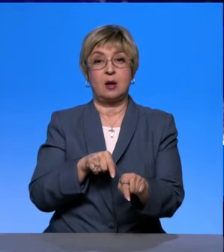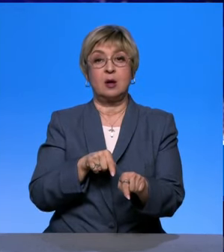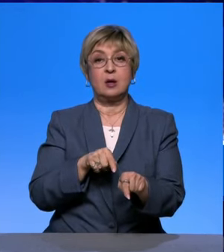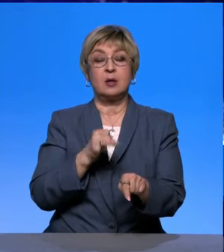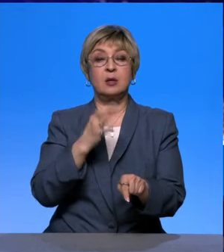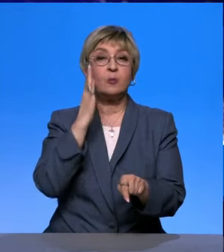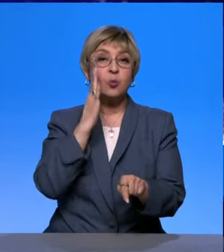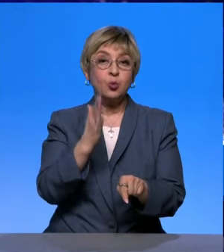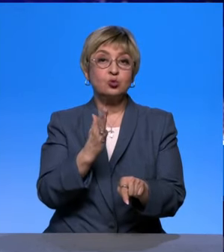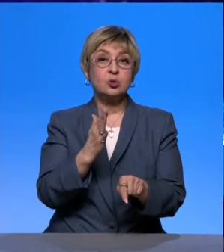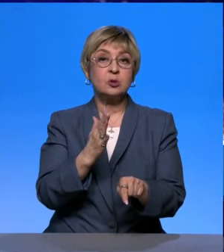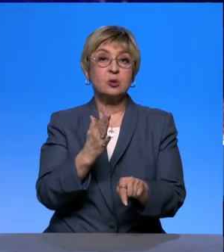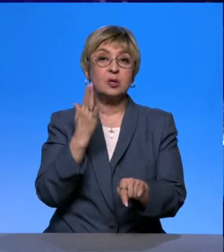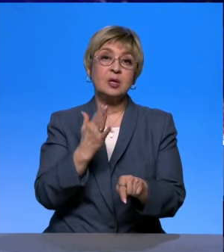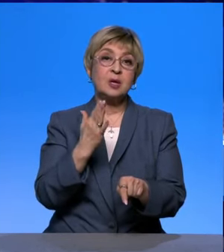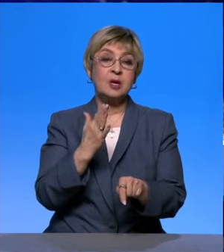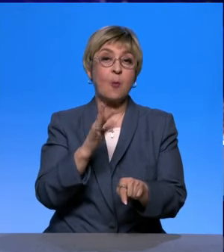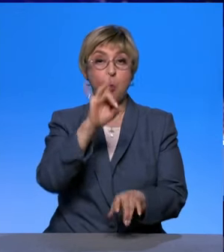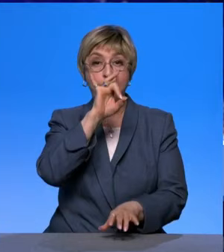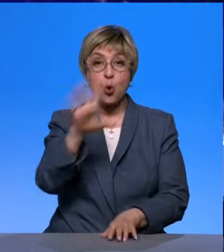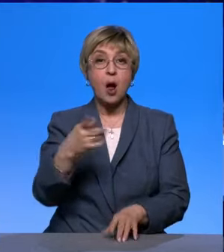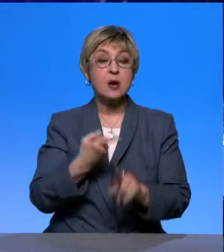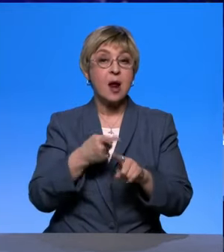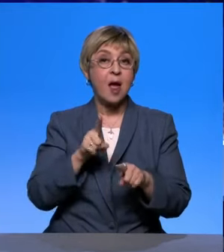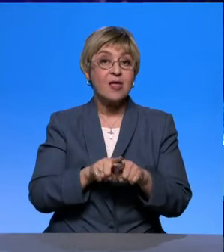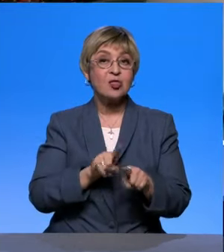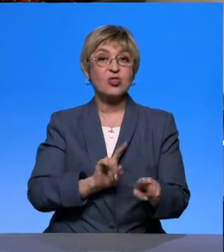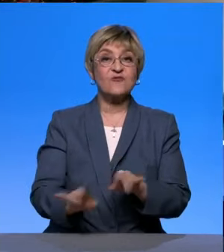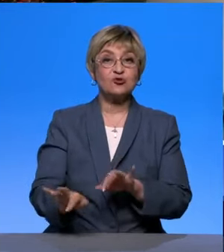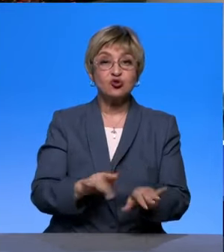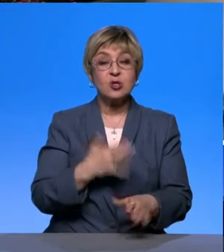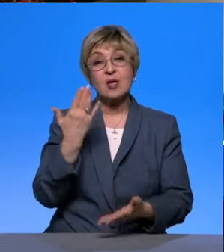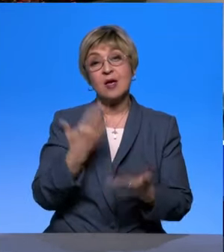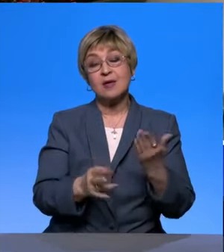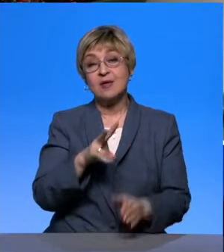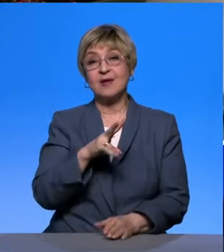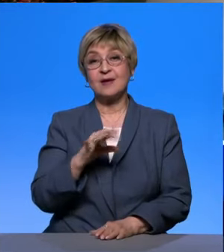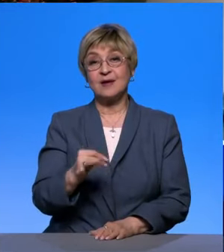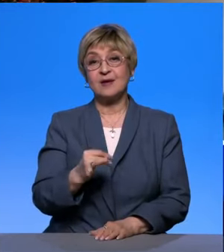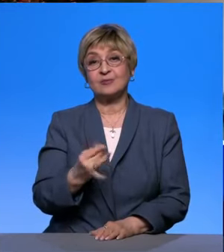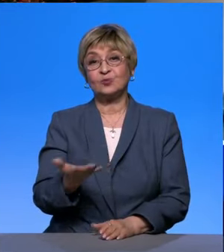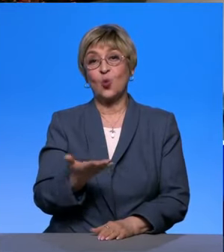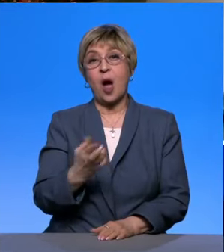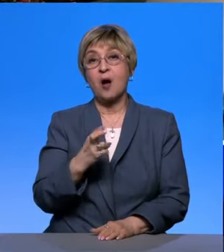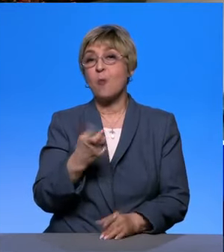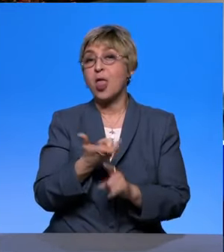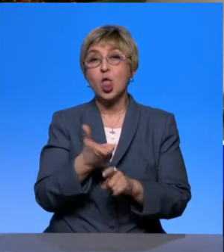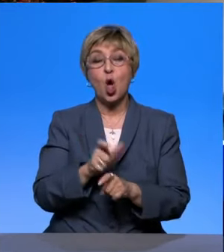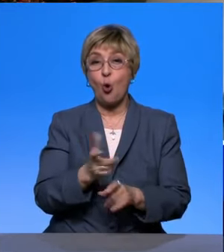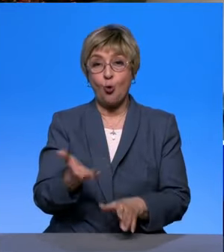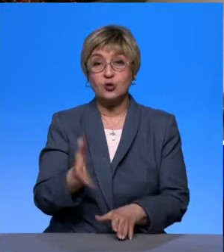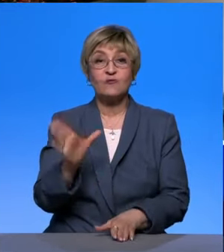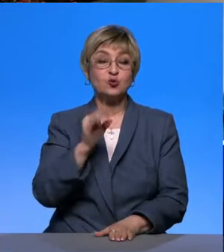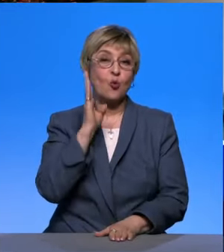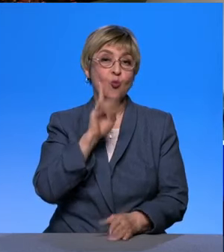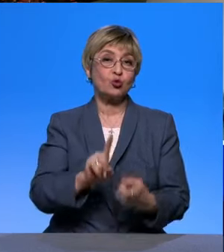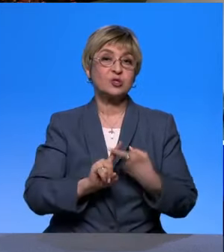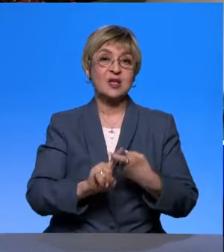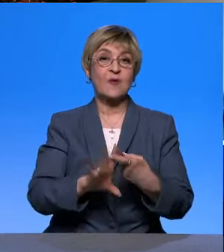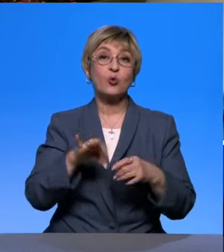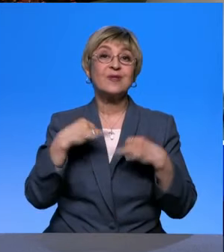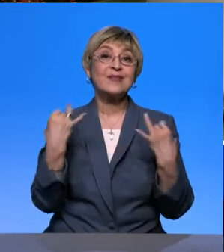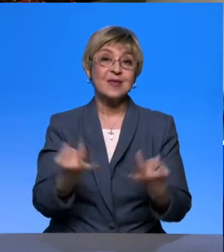будет или суперпопулярным это станет движение, да, или, ну, как бы не очень. Вот все будет зависеть от